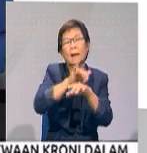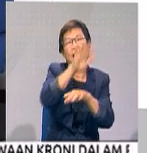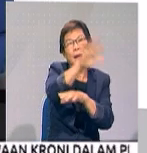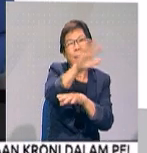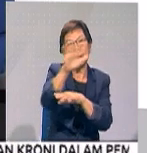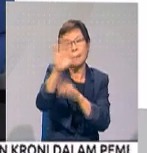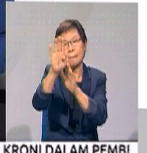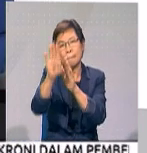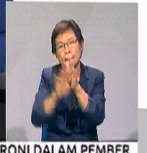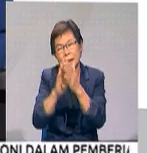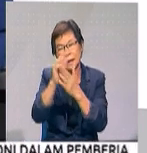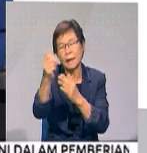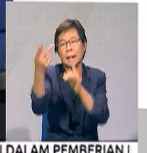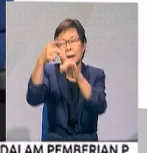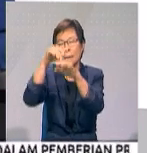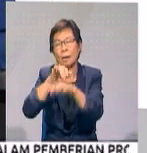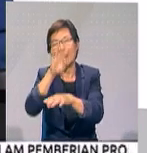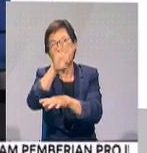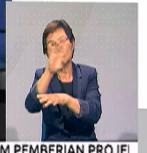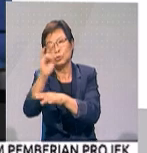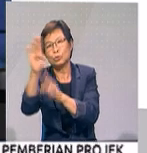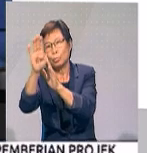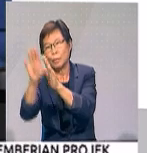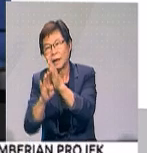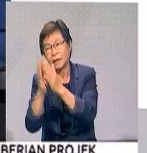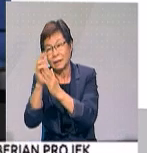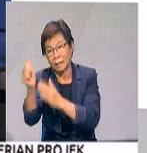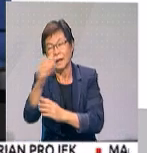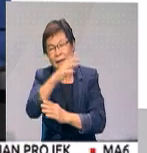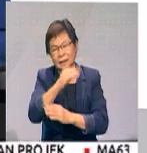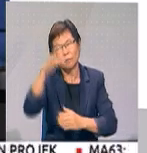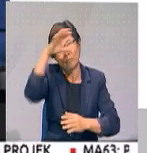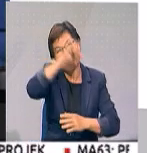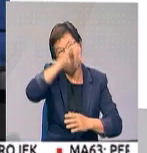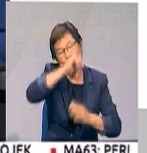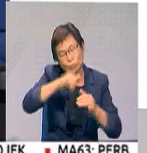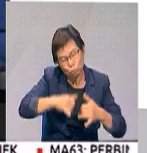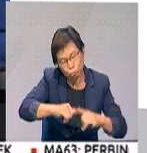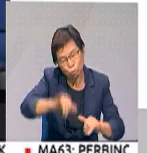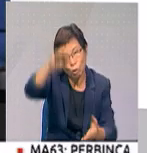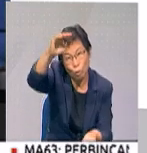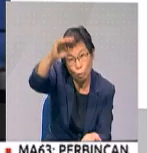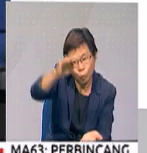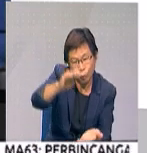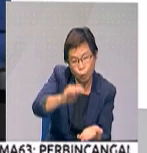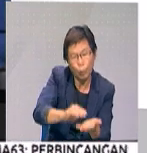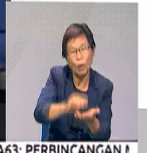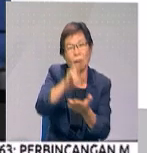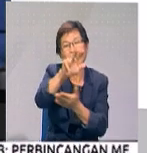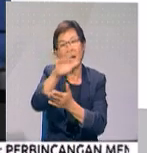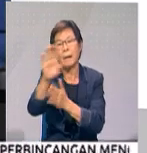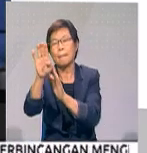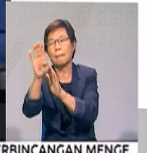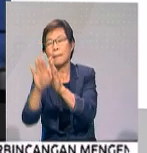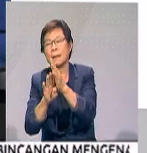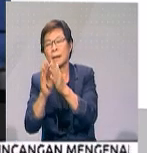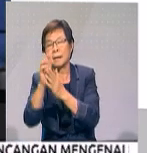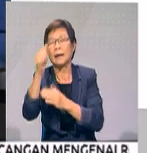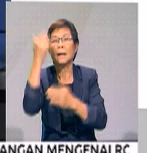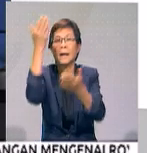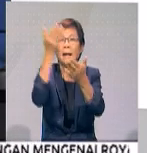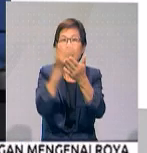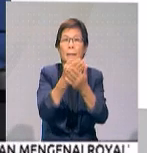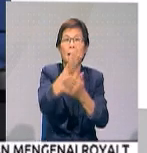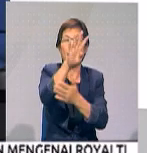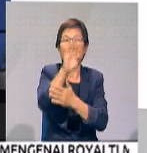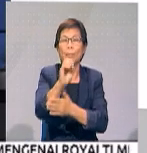RM55 bilion kepada RM47 bilion dan dijangka terus dikurangkan kepada RM35 bilion hingga